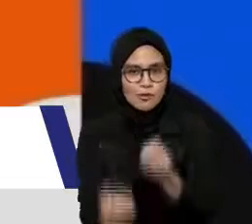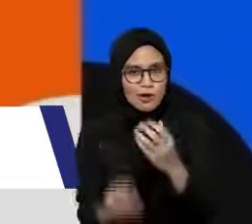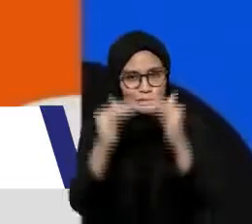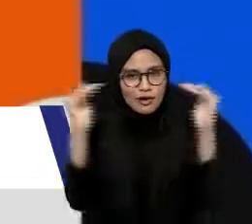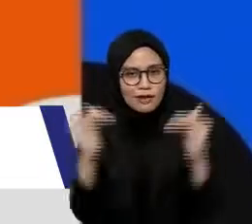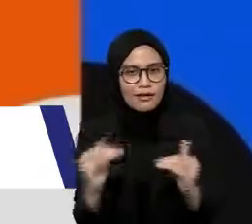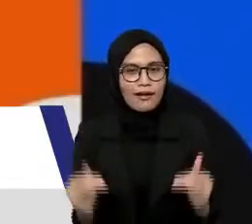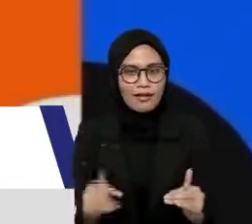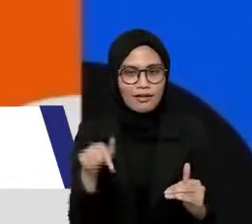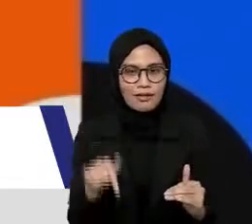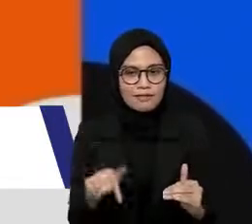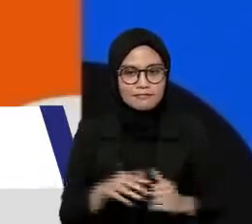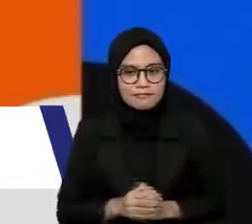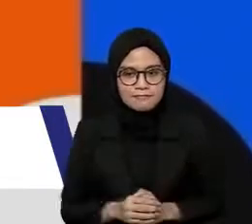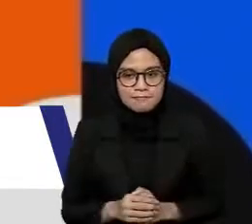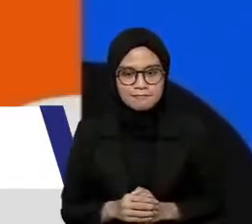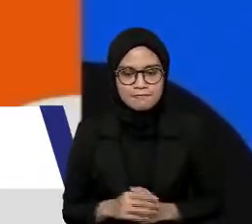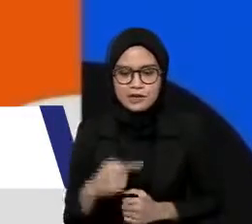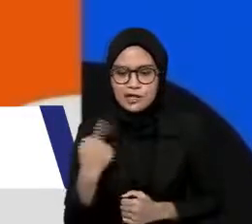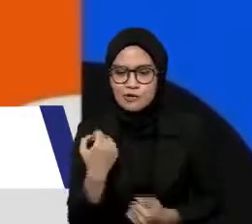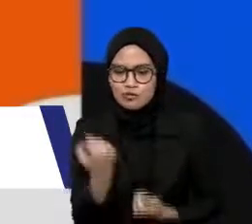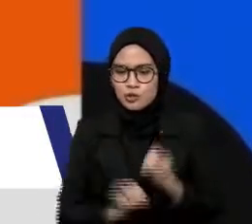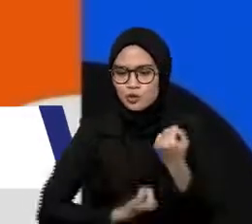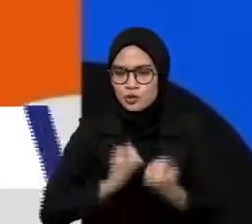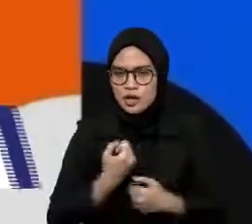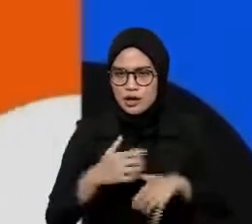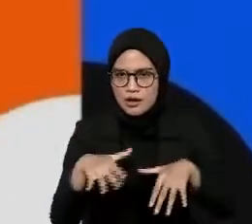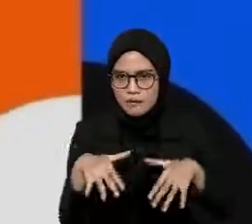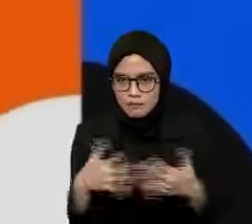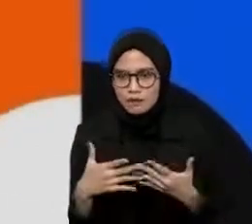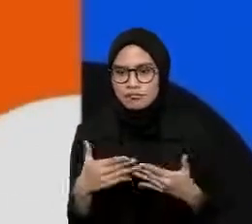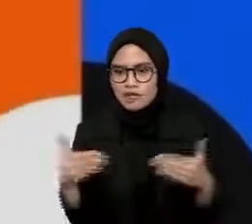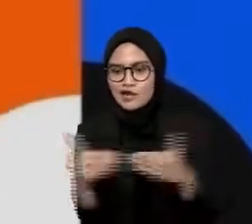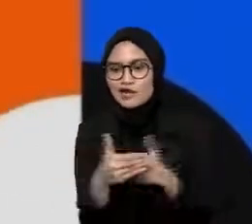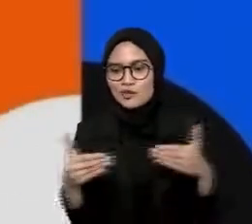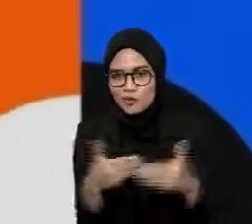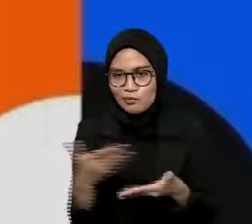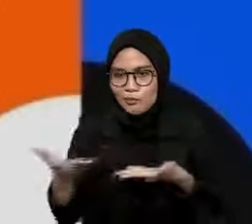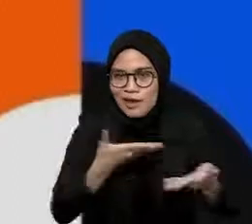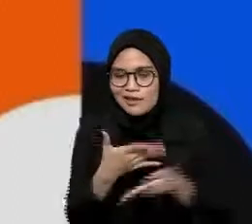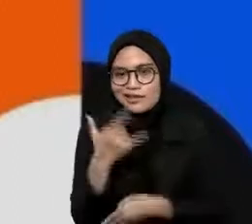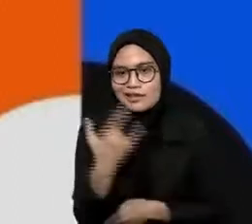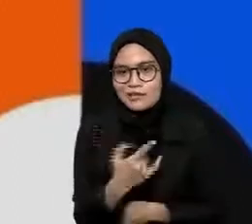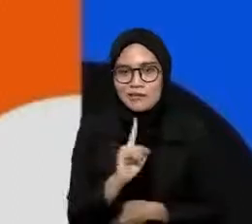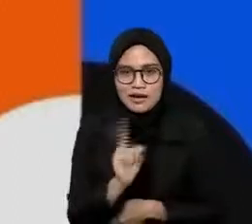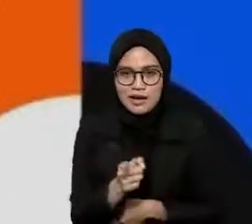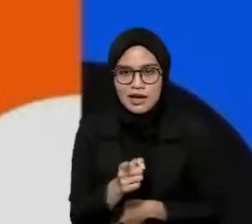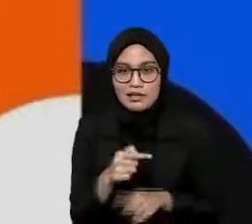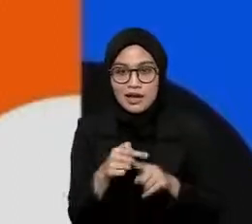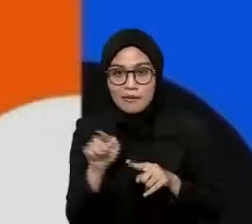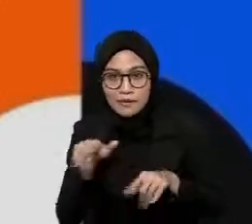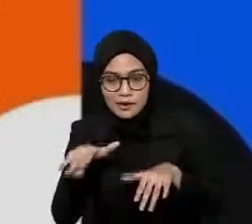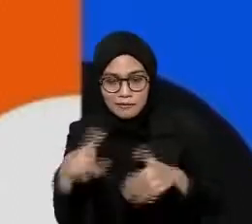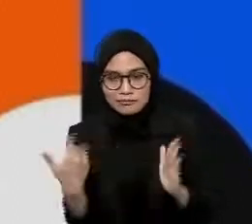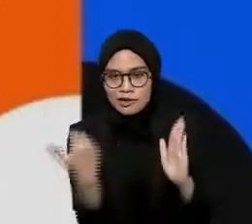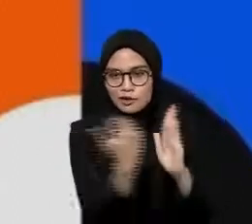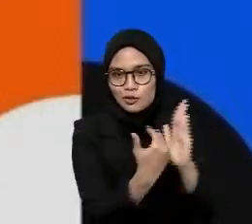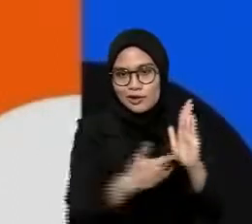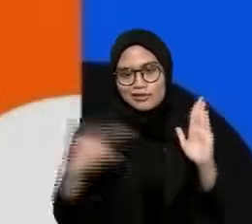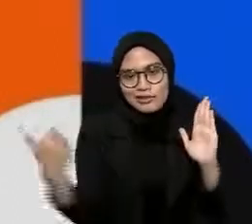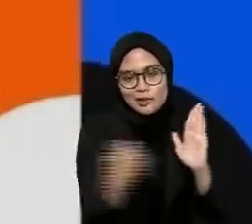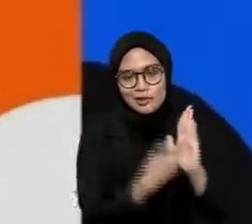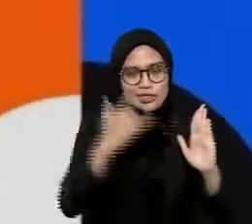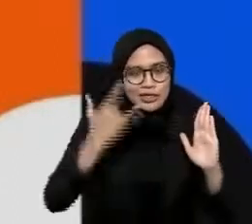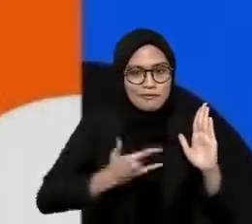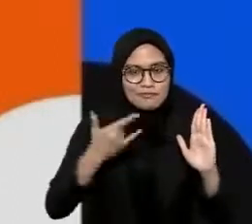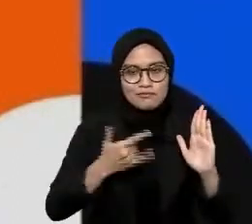transportasi selalu berupaya agar mobilitas masyarakat ini tetap dapat dilayani dengan menerapkan protokol kesehatan yang ketat dan